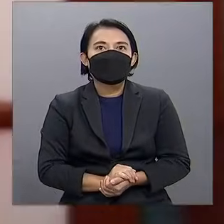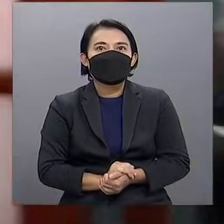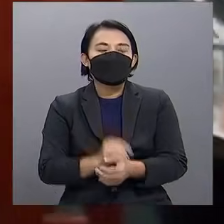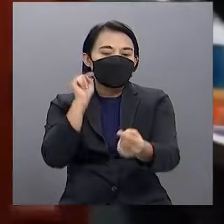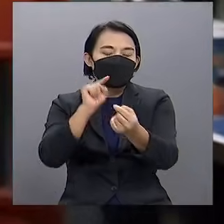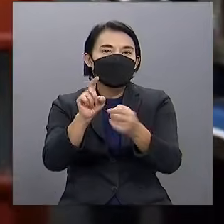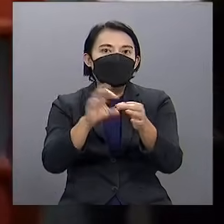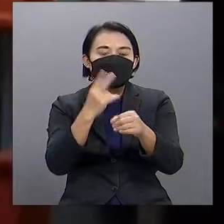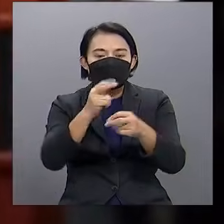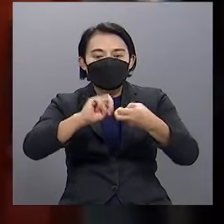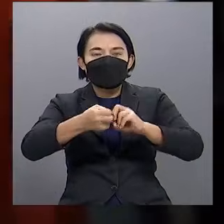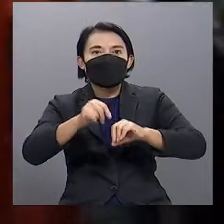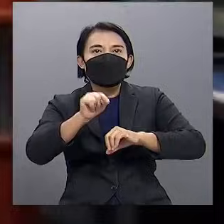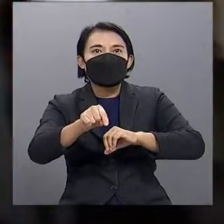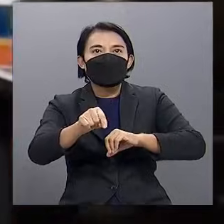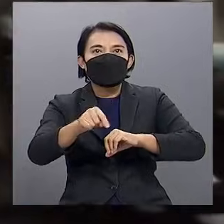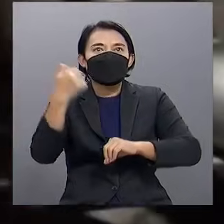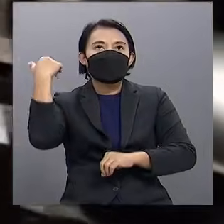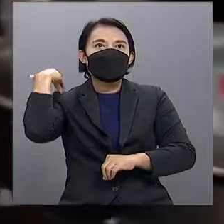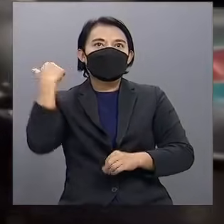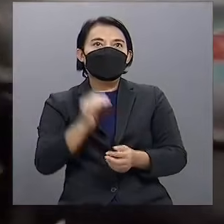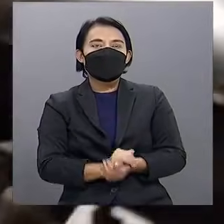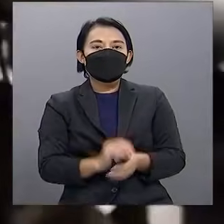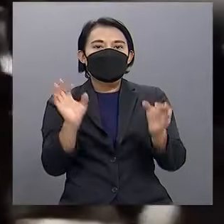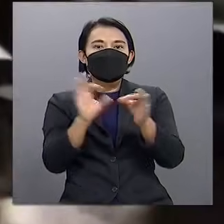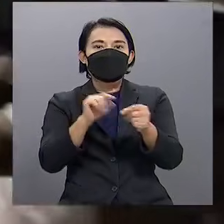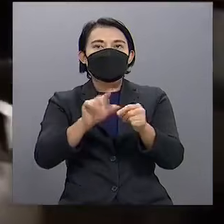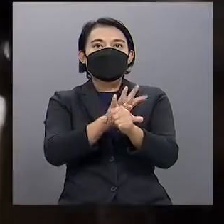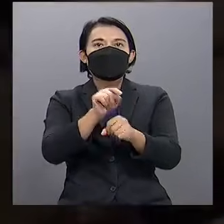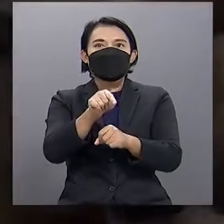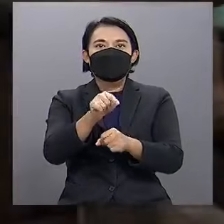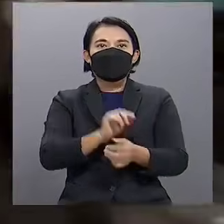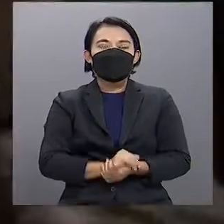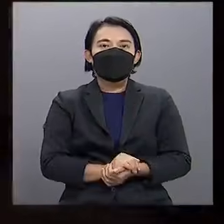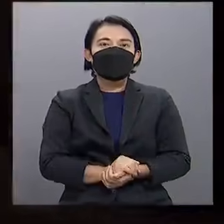ญหาที่เกิดขึ้นจากโควิด-19 ได้ชัดเจนยิ่งขึ้นค่ะ